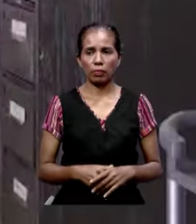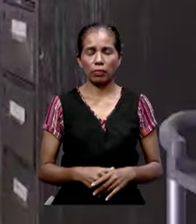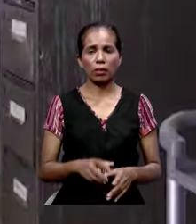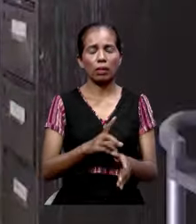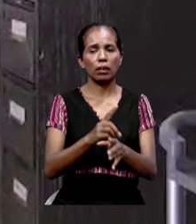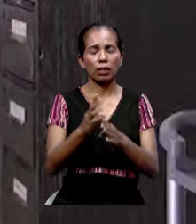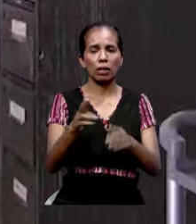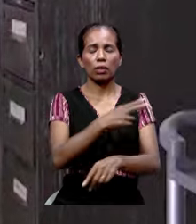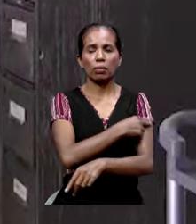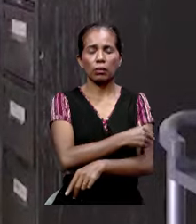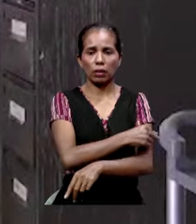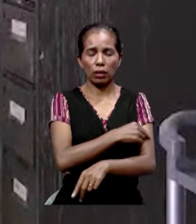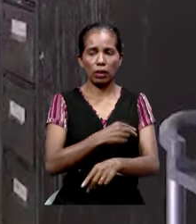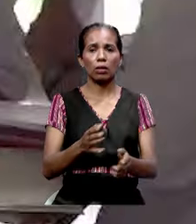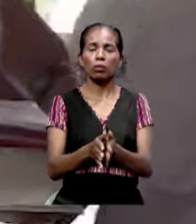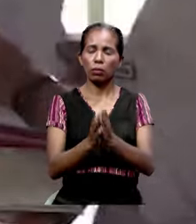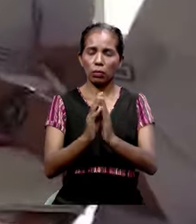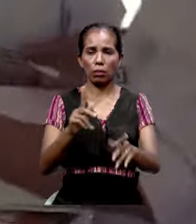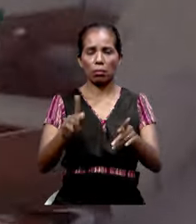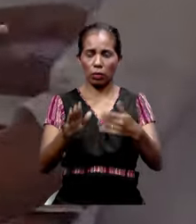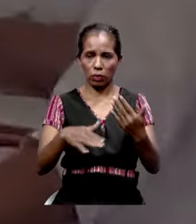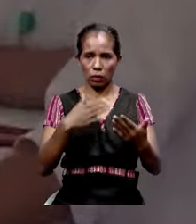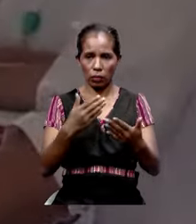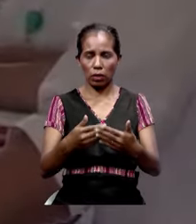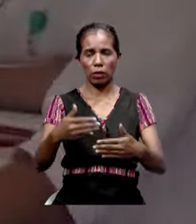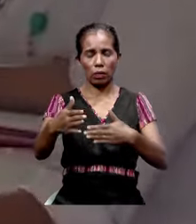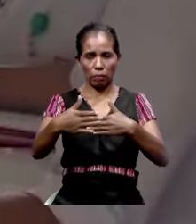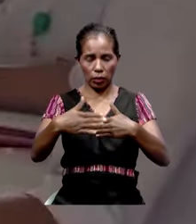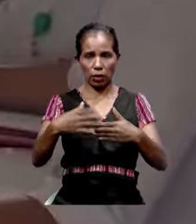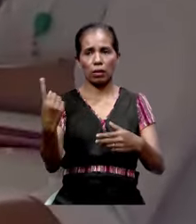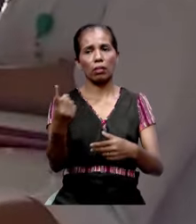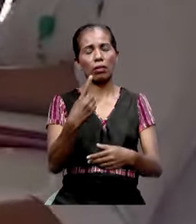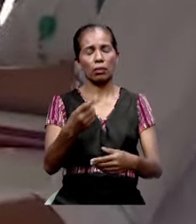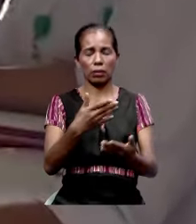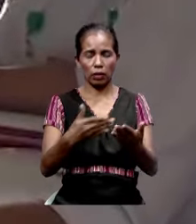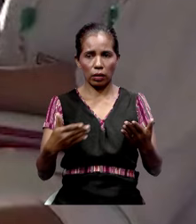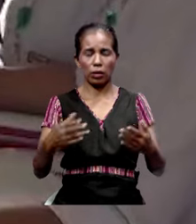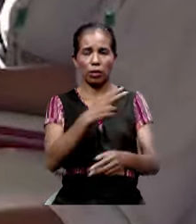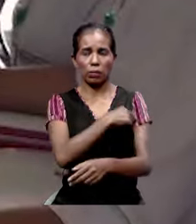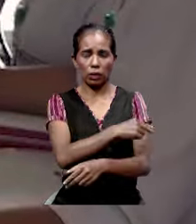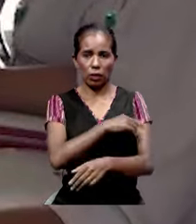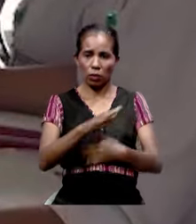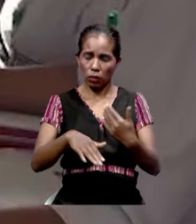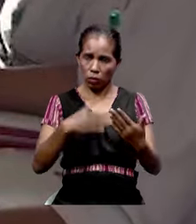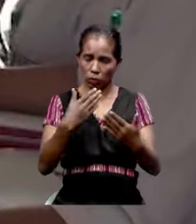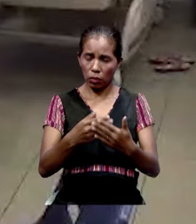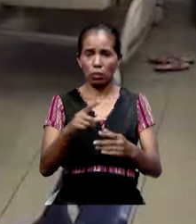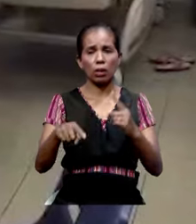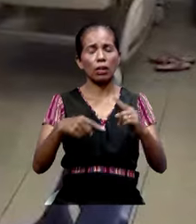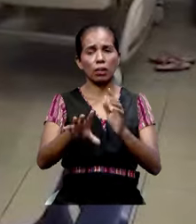Dirigente Hospital Regional ne husu ba populasaun sira atuak besik na fatin ba ia fasilidadi saudi sira ba inhira hetang moras